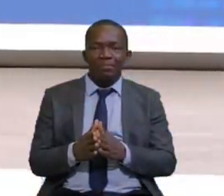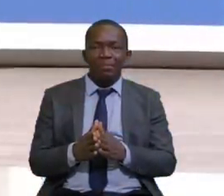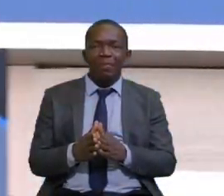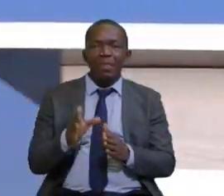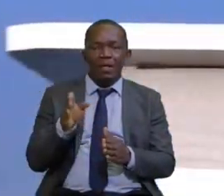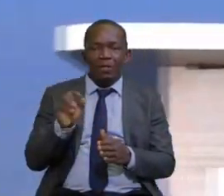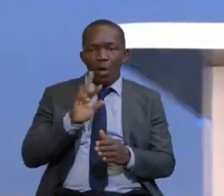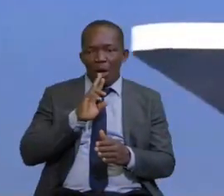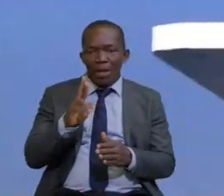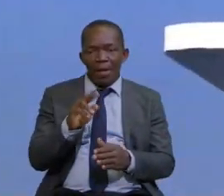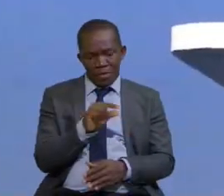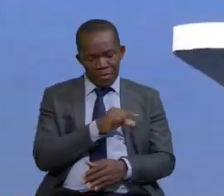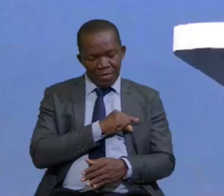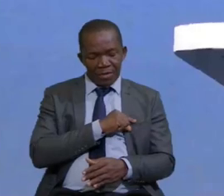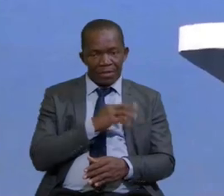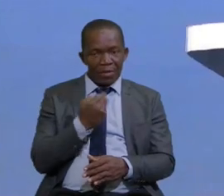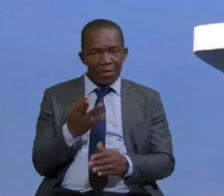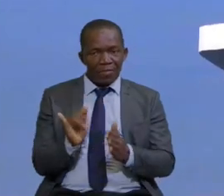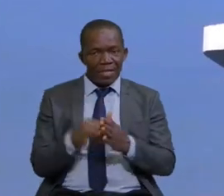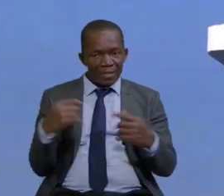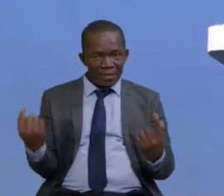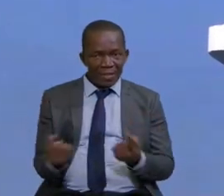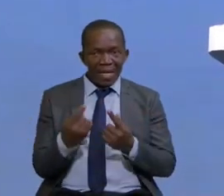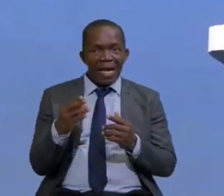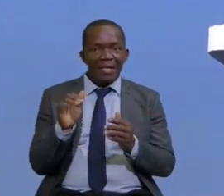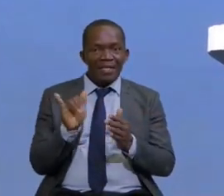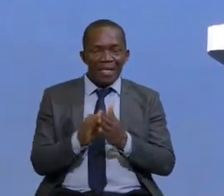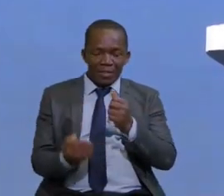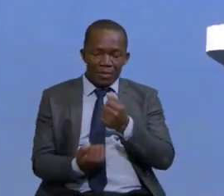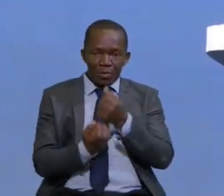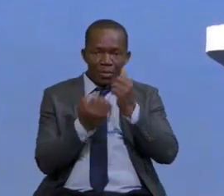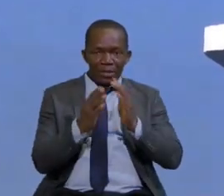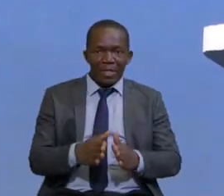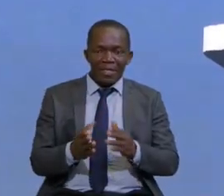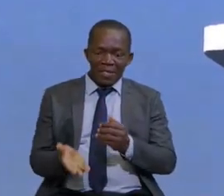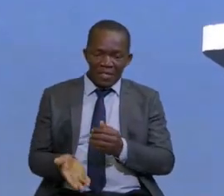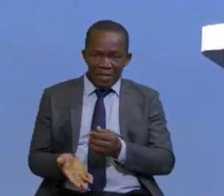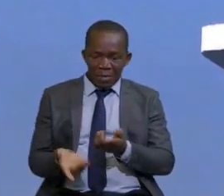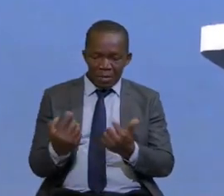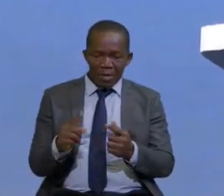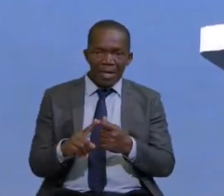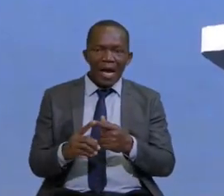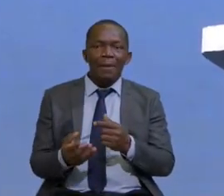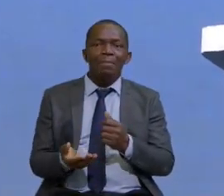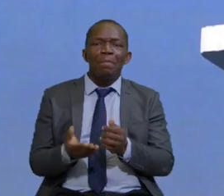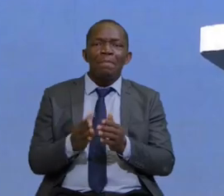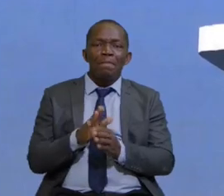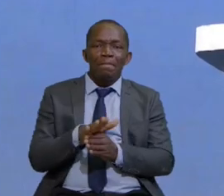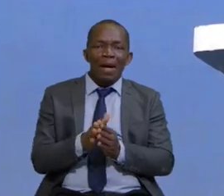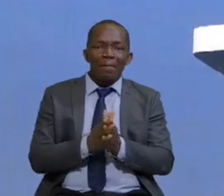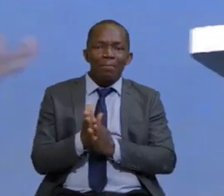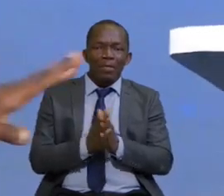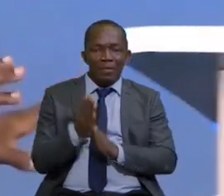et l'avocat vient et il plaide en votre faveur, mais cet avocat est l'avocat